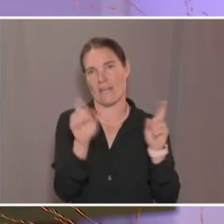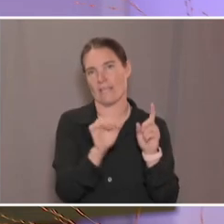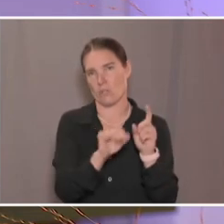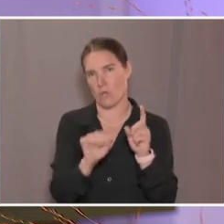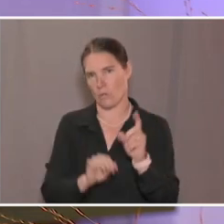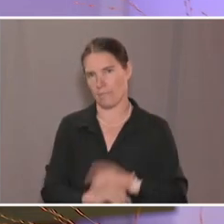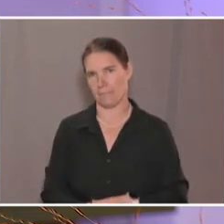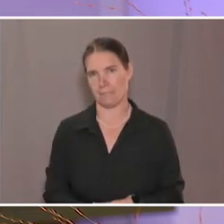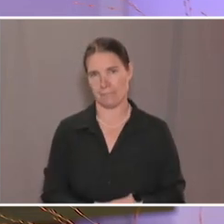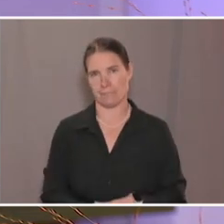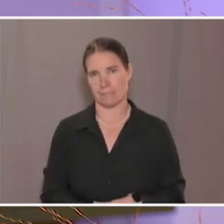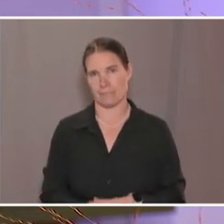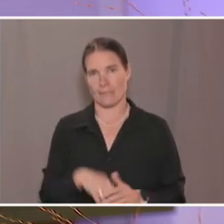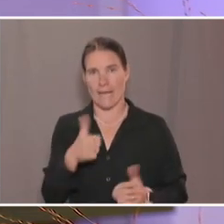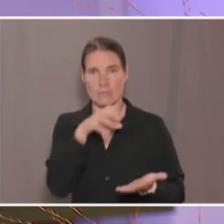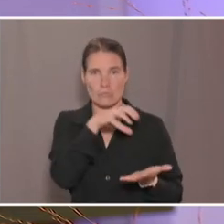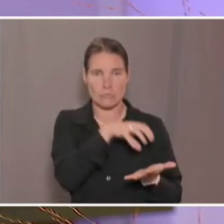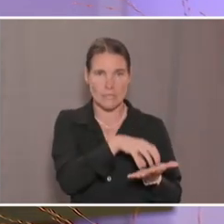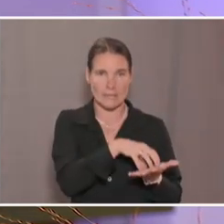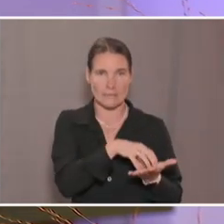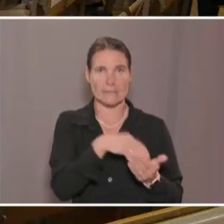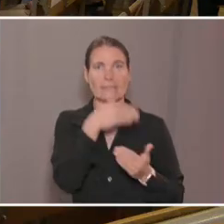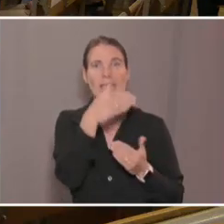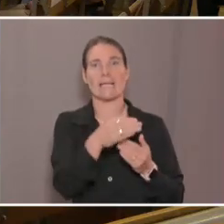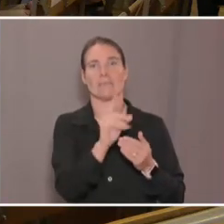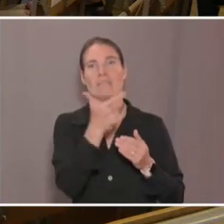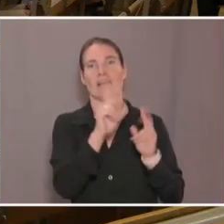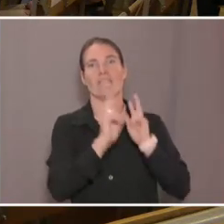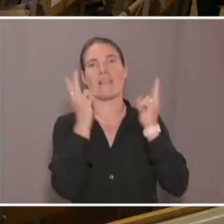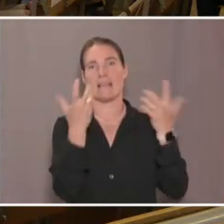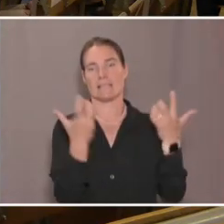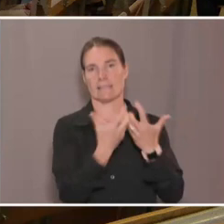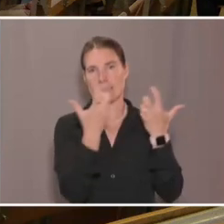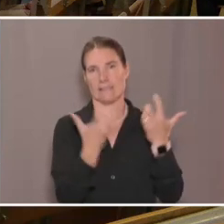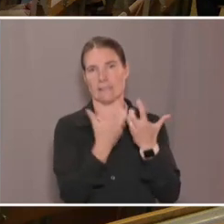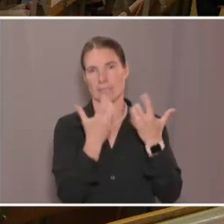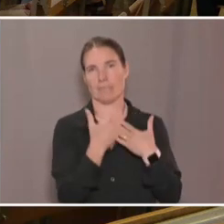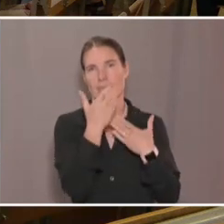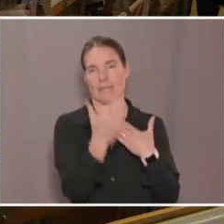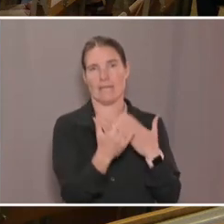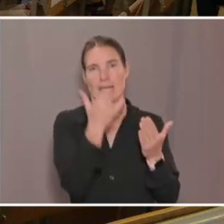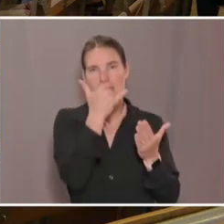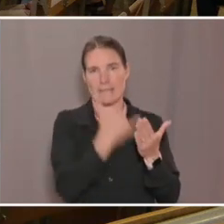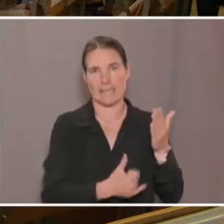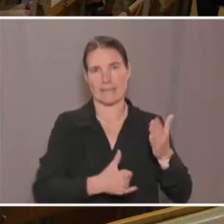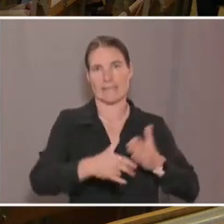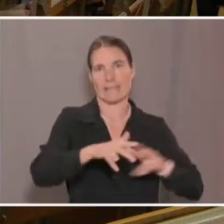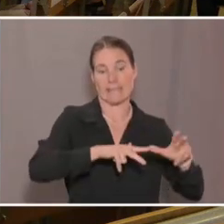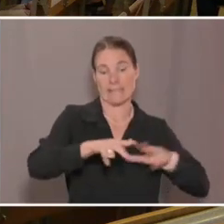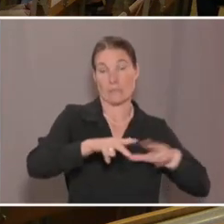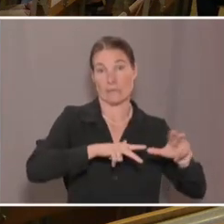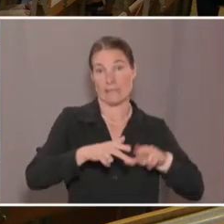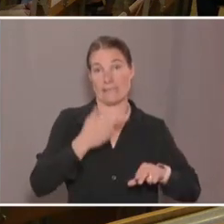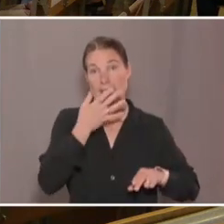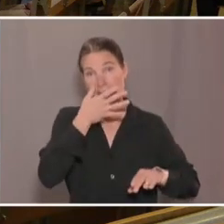können. Eine Stadt, die nach dem Ende des Zweiten Weltkrieges als letzter Regierungssitz der